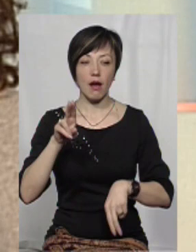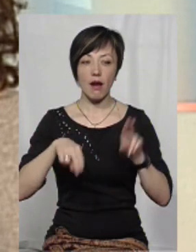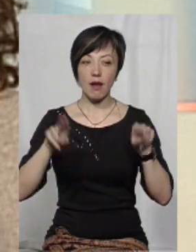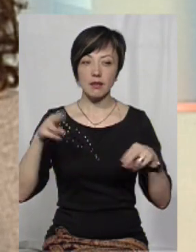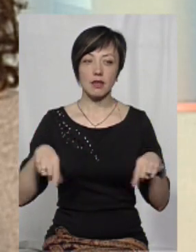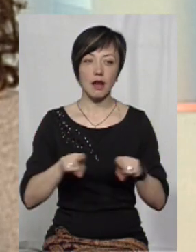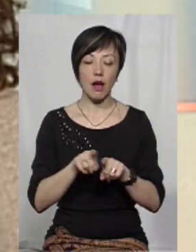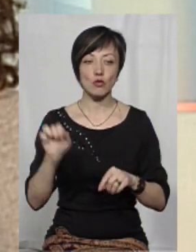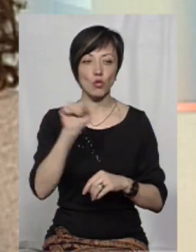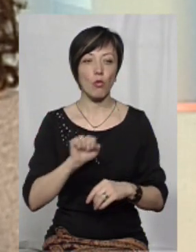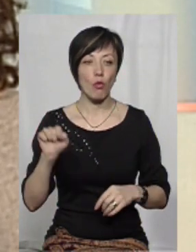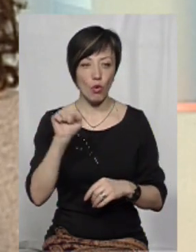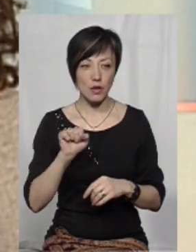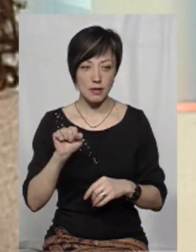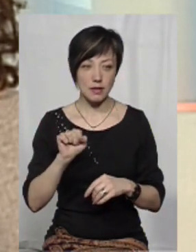краска такая, что моется,